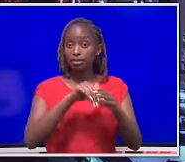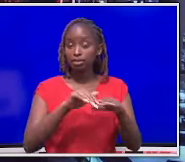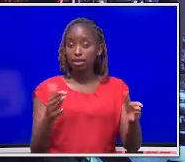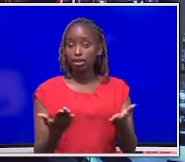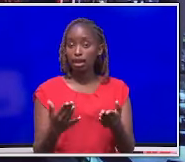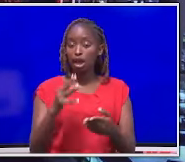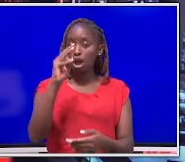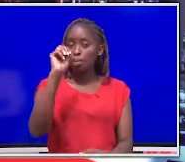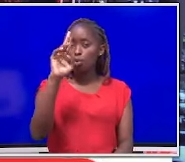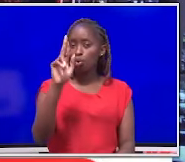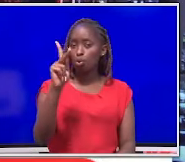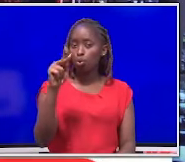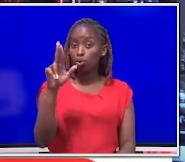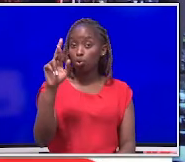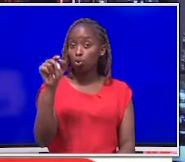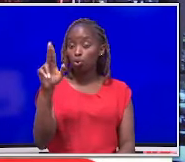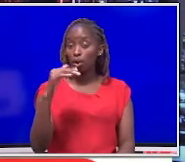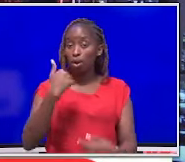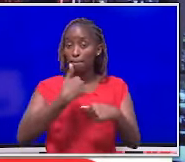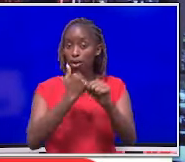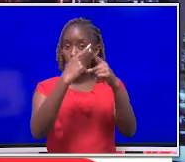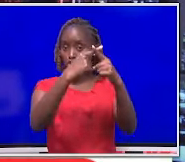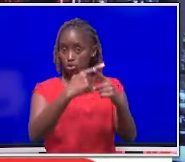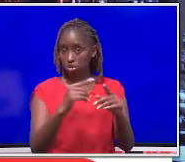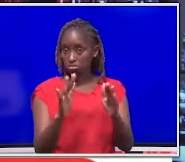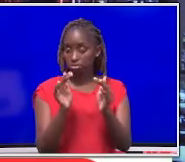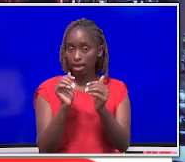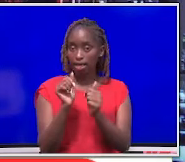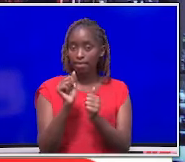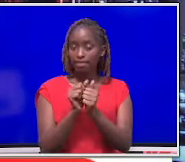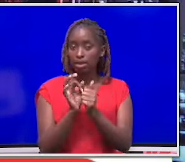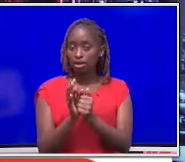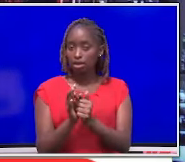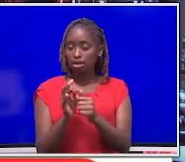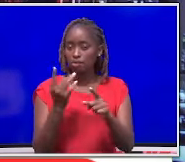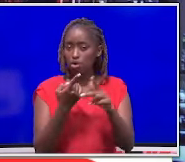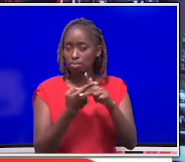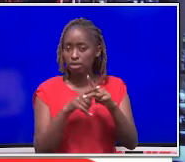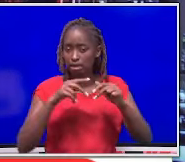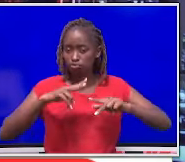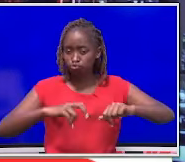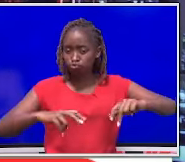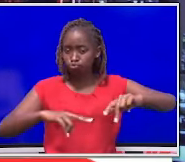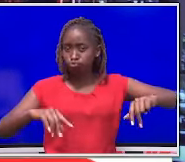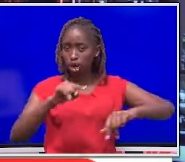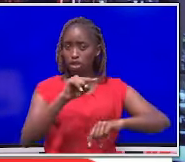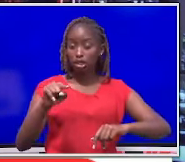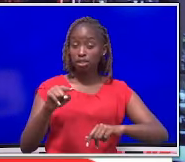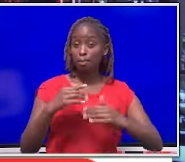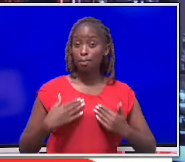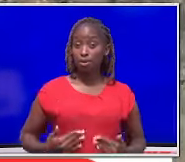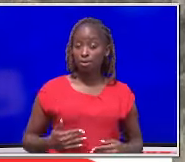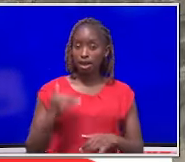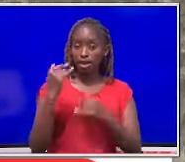mtaani Mukuru kwa Jenga, kufikisha idadi ya miili kuwa 13 tangu kuanzishwa kwa shughuli za upoaji Ijumaa wiki